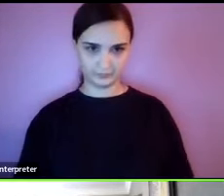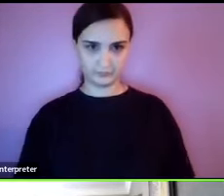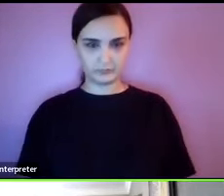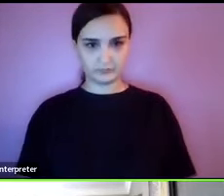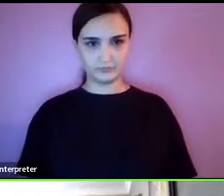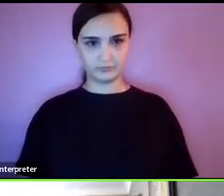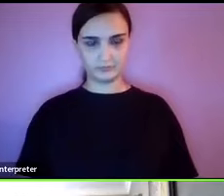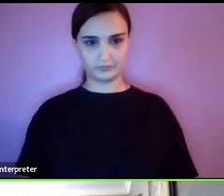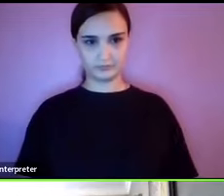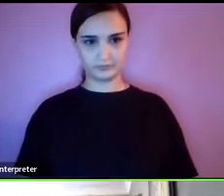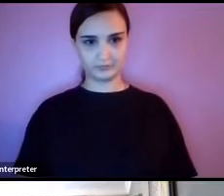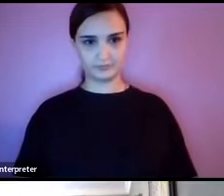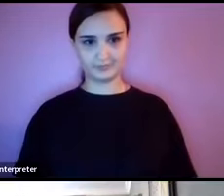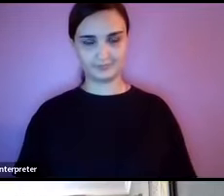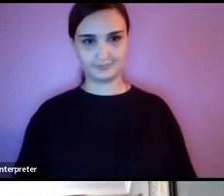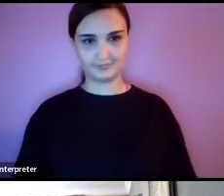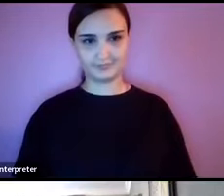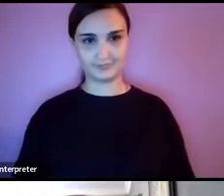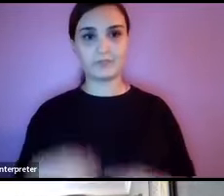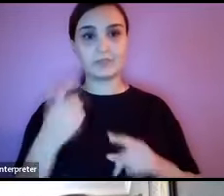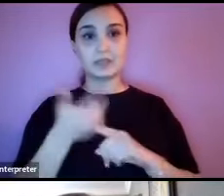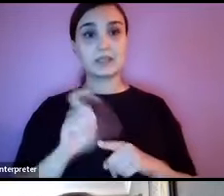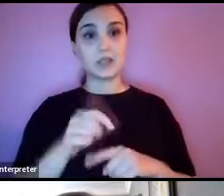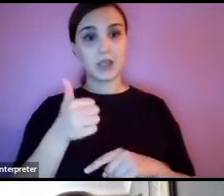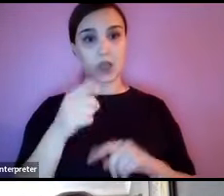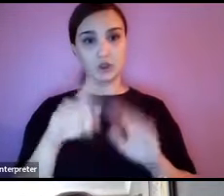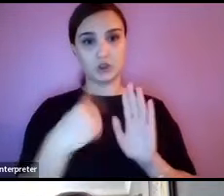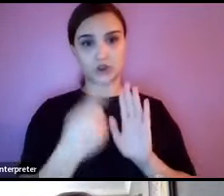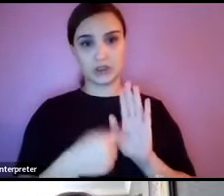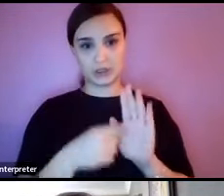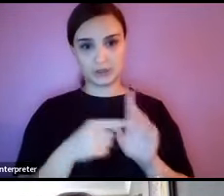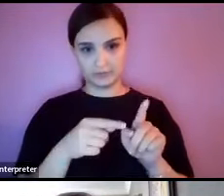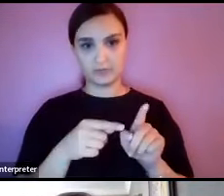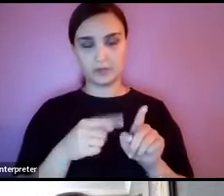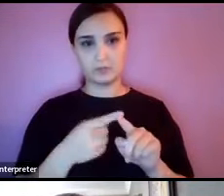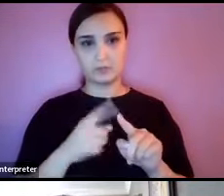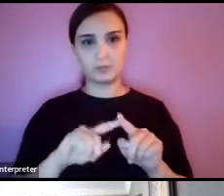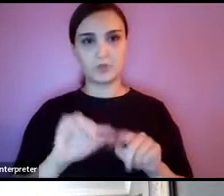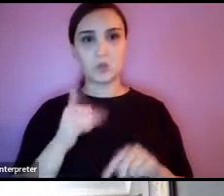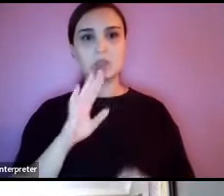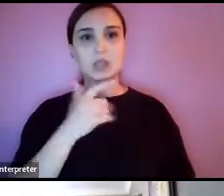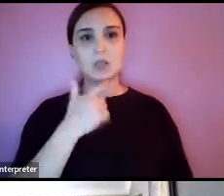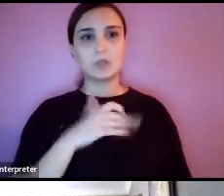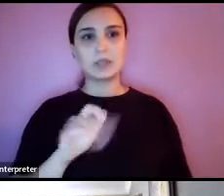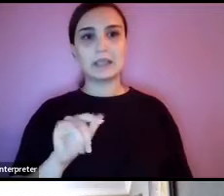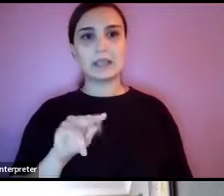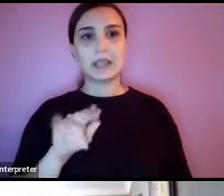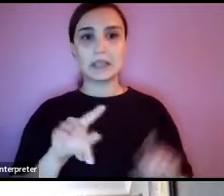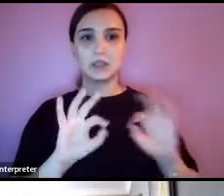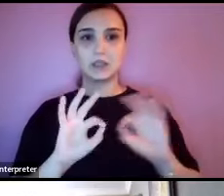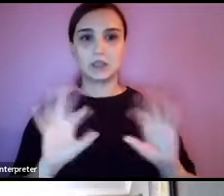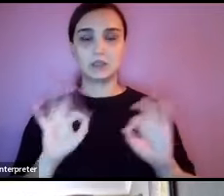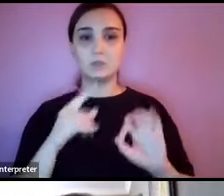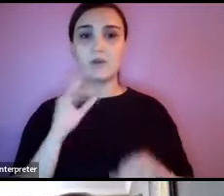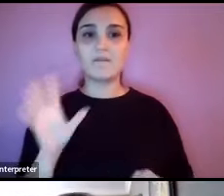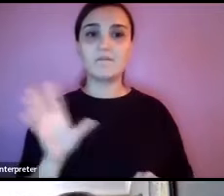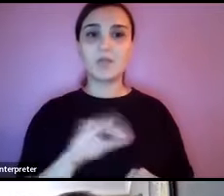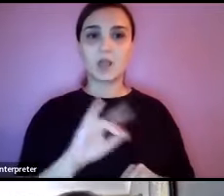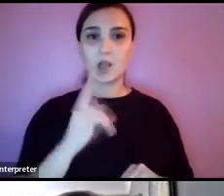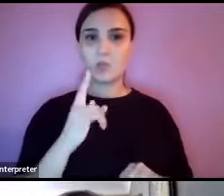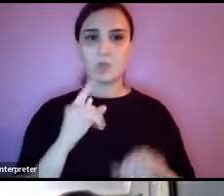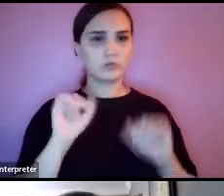Tomta. ძალიან კარგი კითხვა, როგორც გავტანა კეთნიმა ბრძანა, ყველა ბავშვი